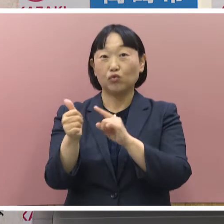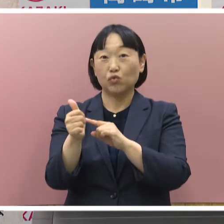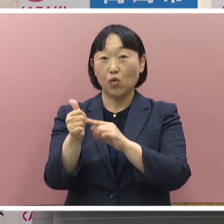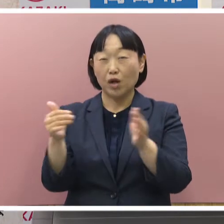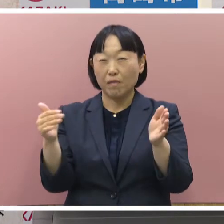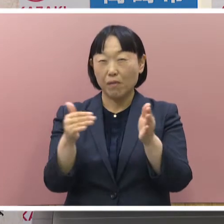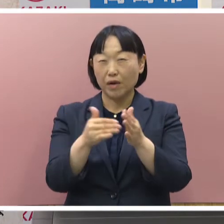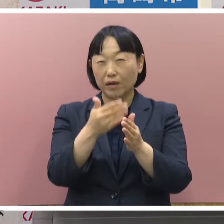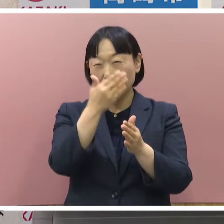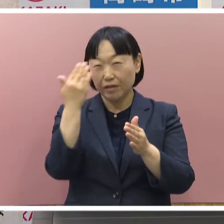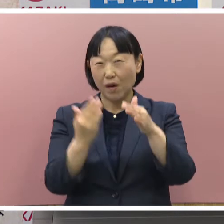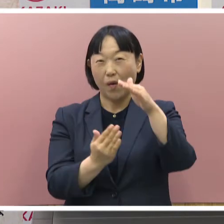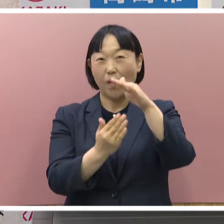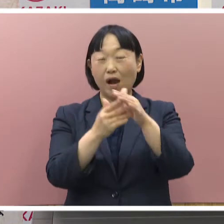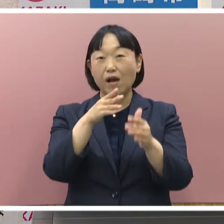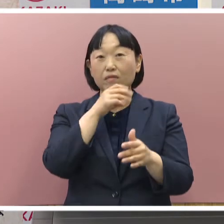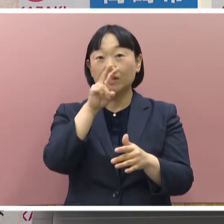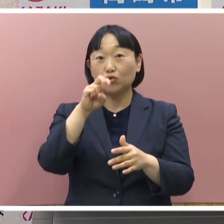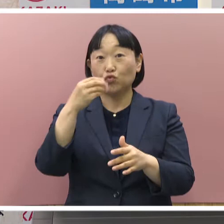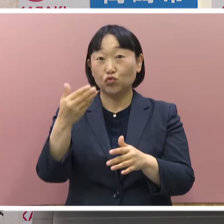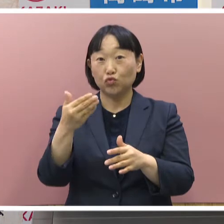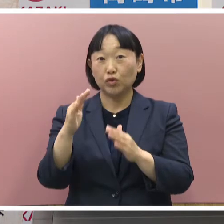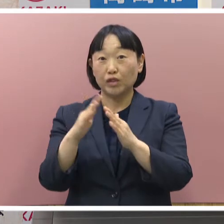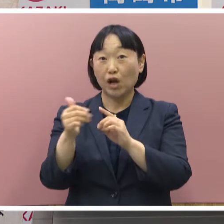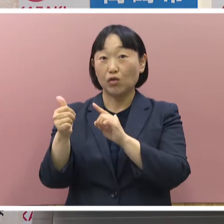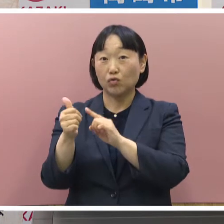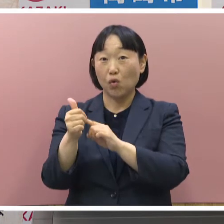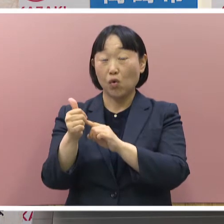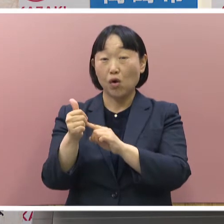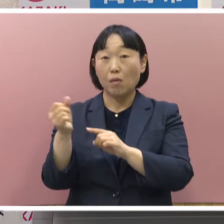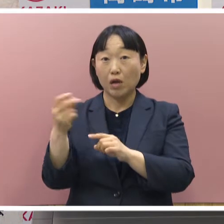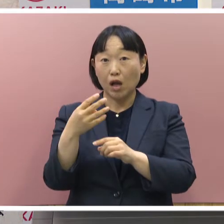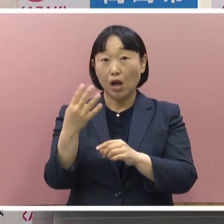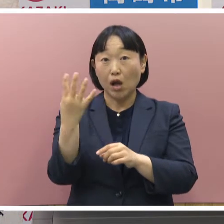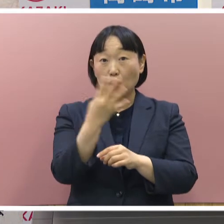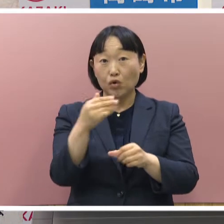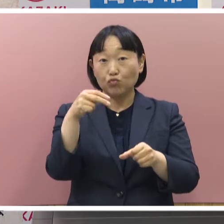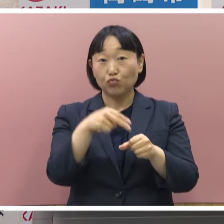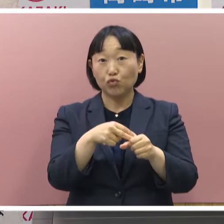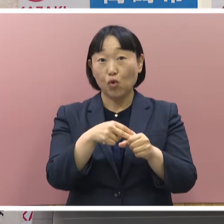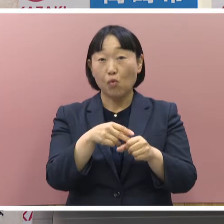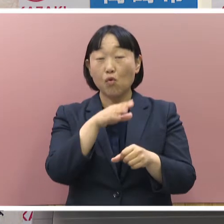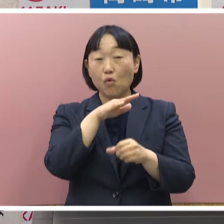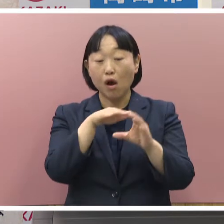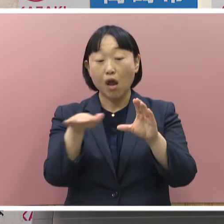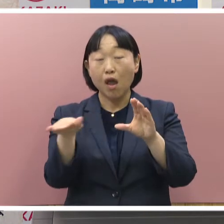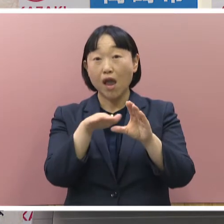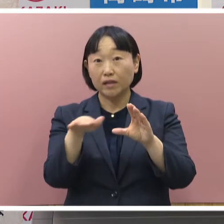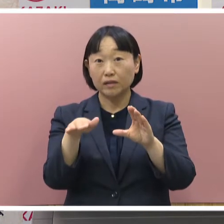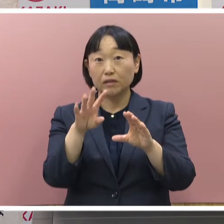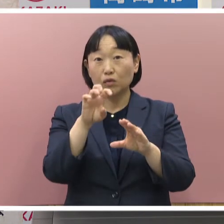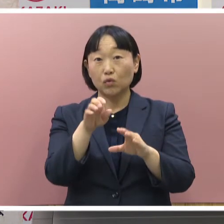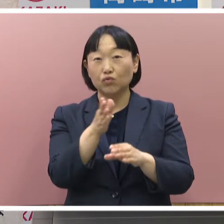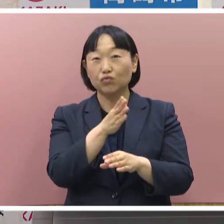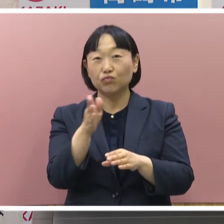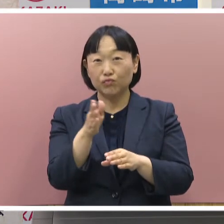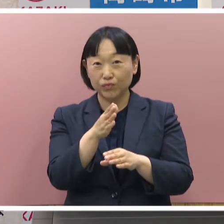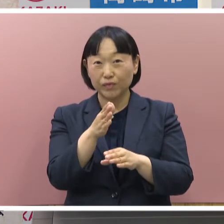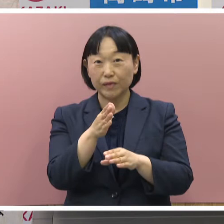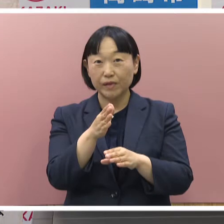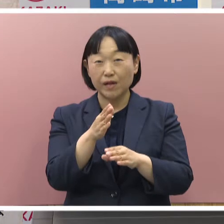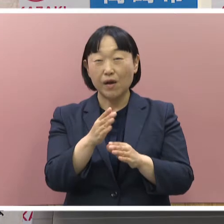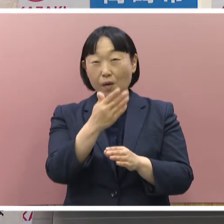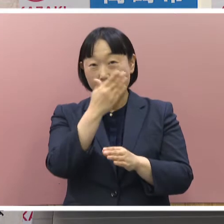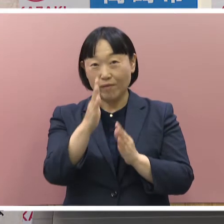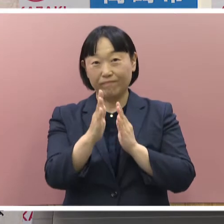までで一番若い29歳、家康公と四天王役の平均年齢も40歳というぐっと若返った武者行列